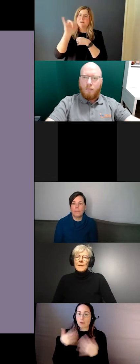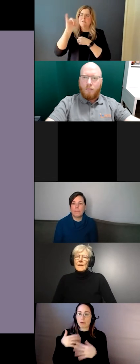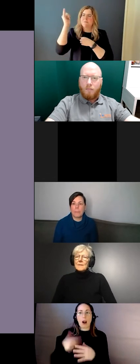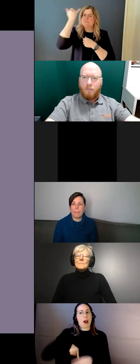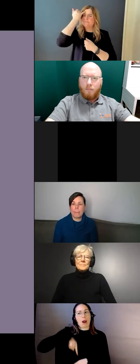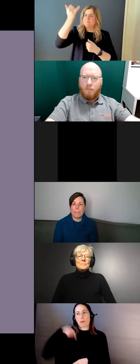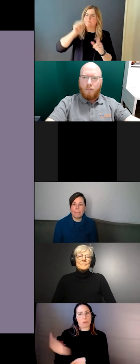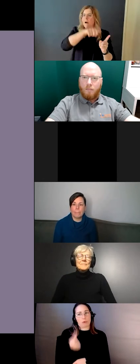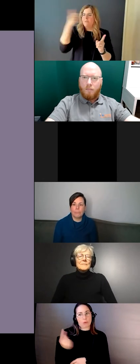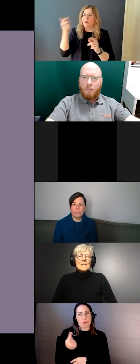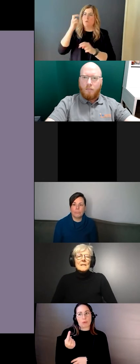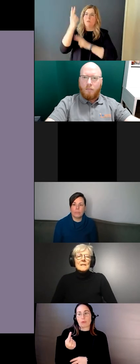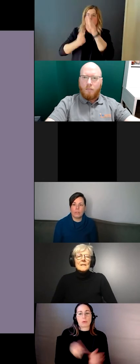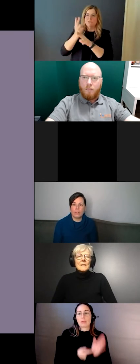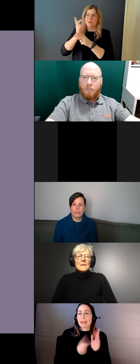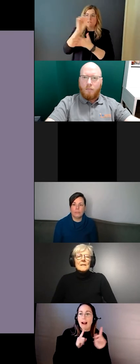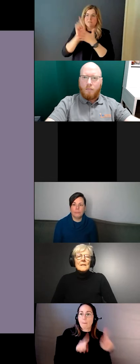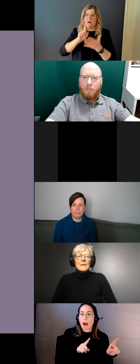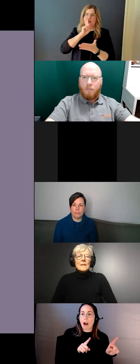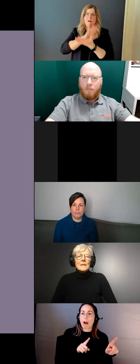des commandes assez simples.